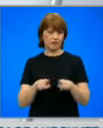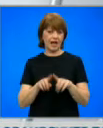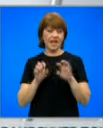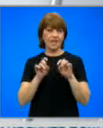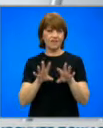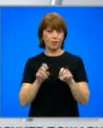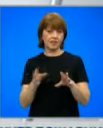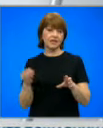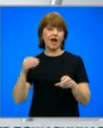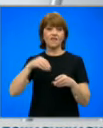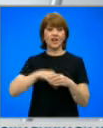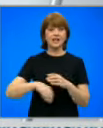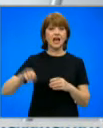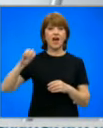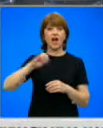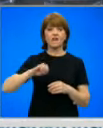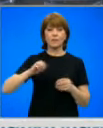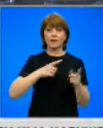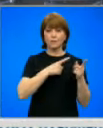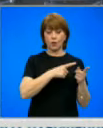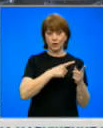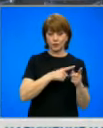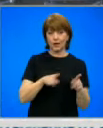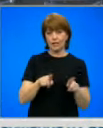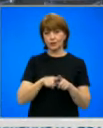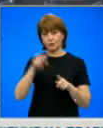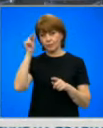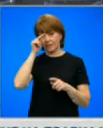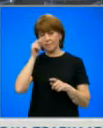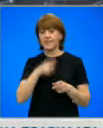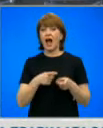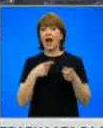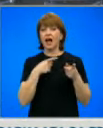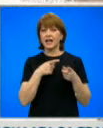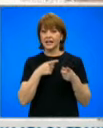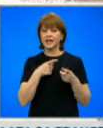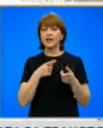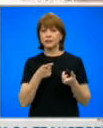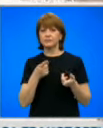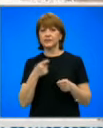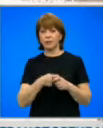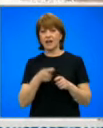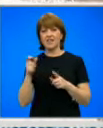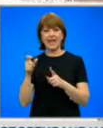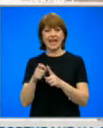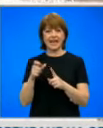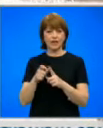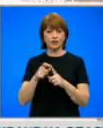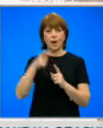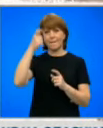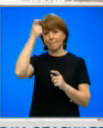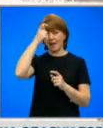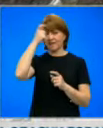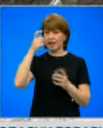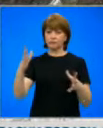влезе в Европейската прокуратура, както и в българската. Критики към прокуратурата не спести и вътрешния министър. Според Бойко Рашков, МВР още през лятото